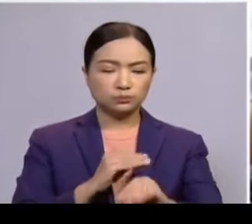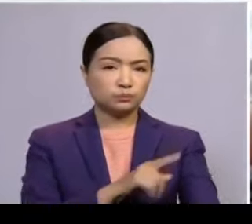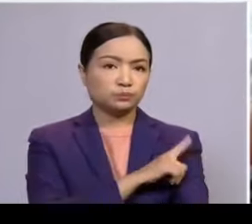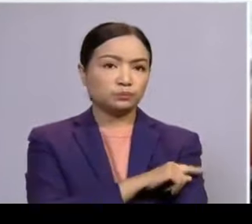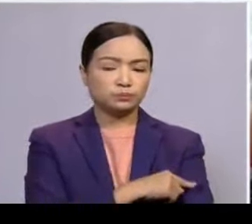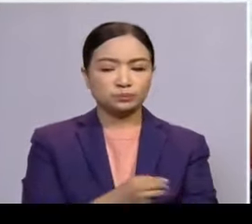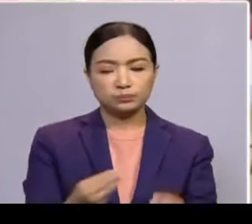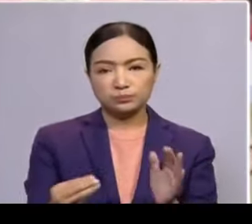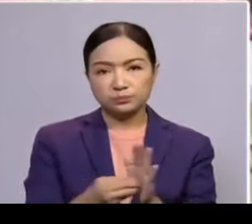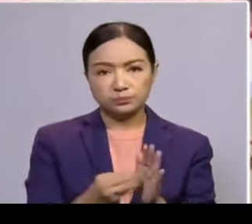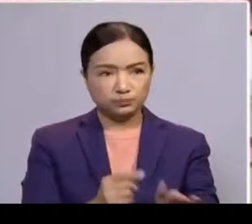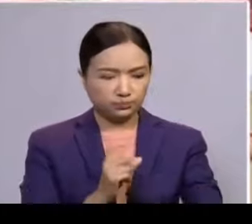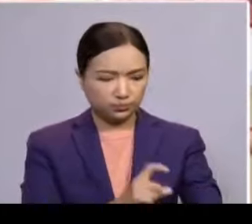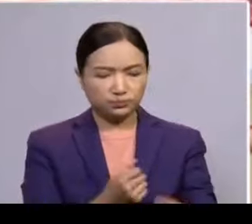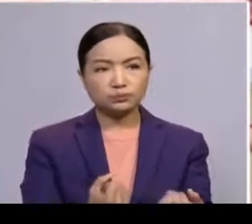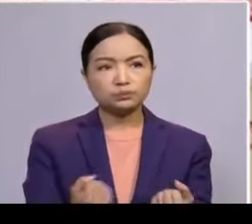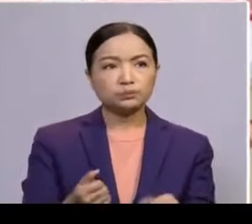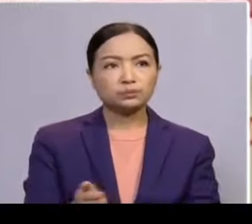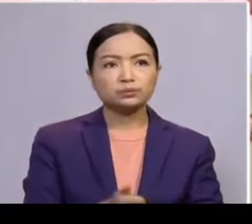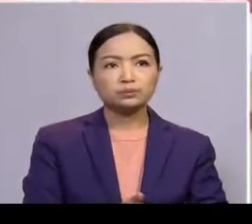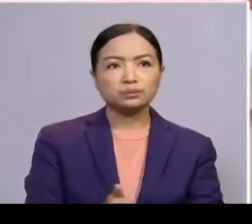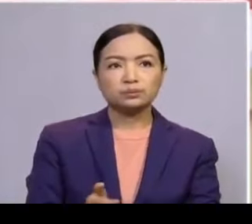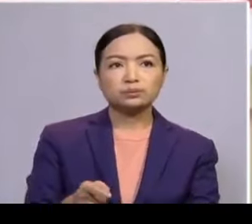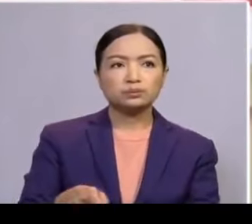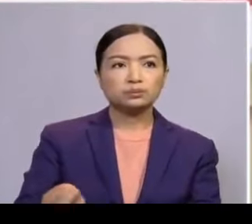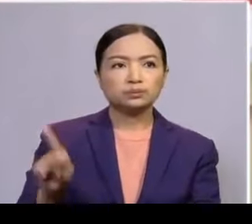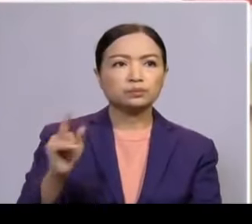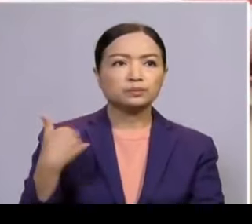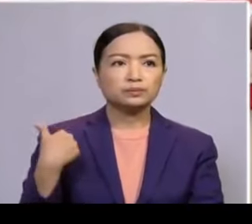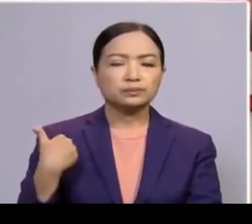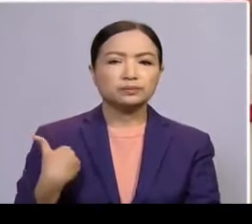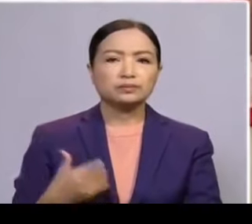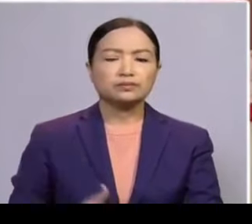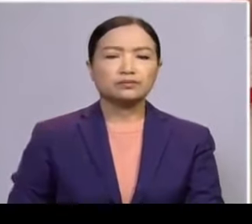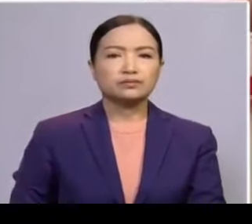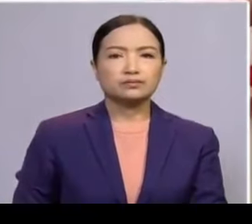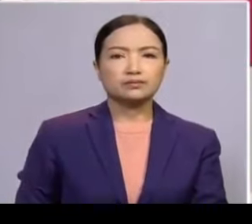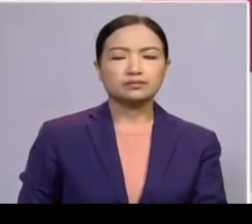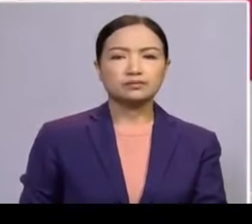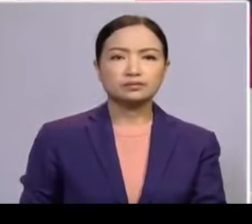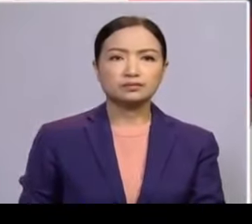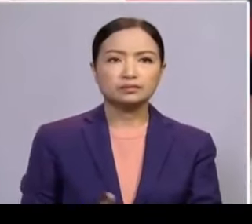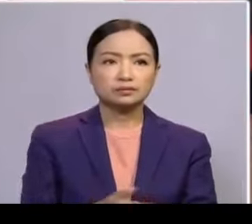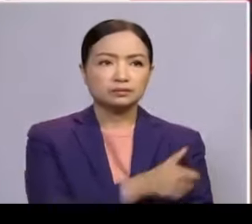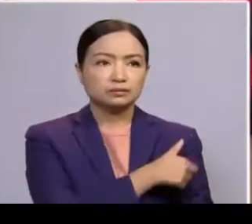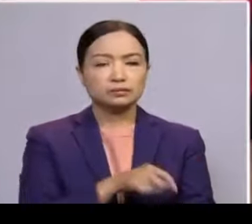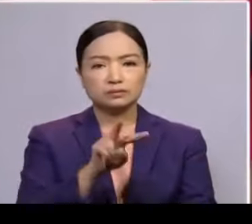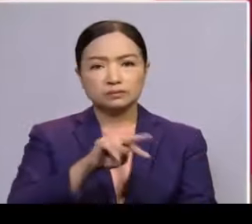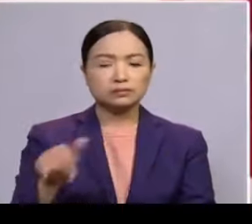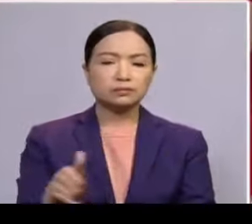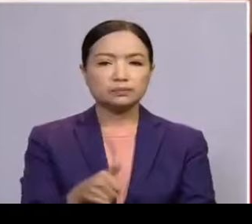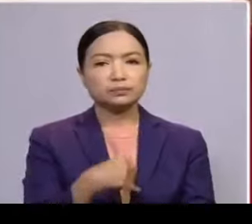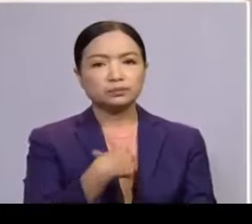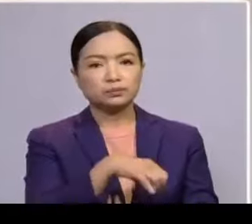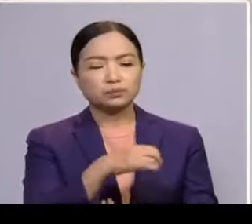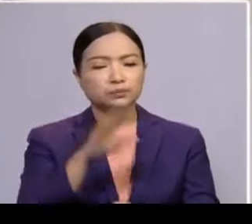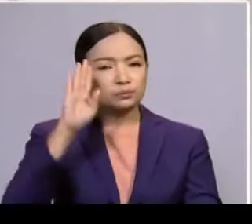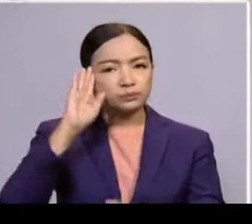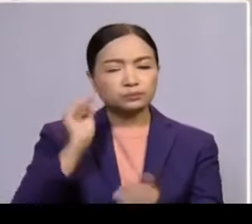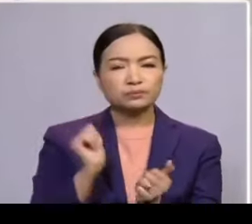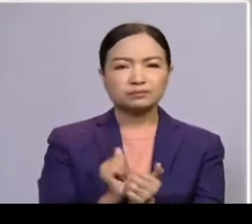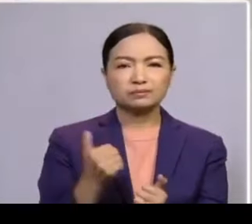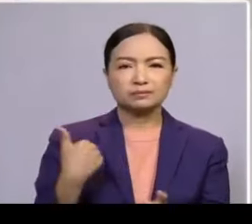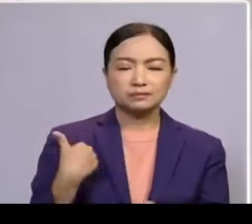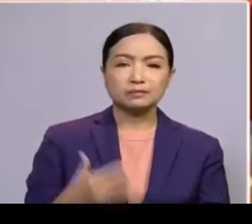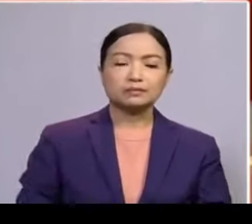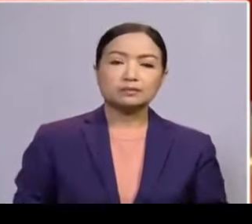ขาวทะเบียนกรุงเทพฯหลบหนีไปทางถนนเพชรเกษมขาเข้าค่ะนี่เป็นภาพที่พี่รปภเขาก็มาให้การกับตำรวจด้วยนะคะ